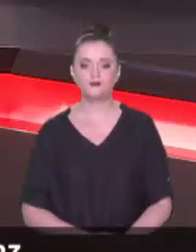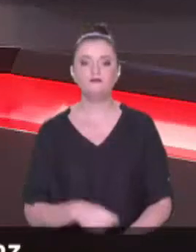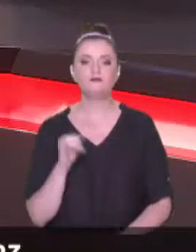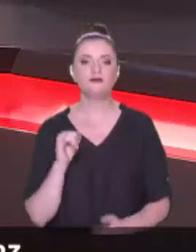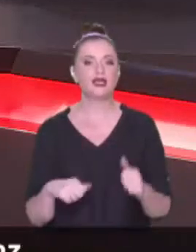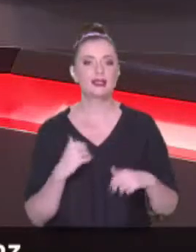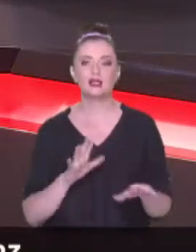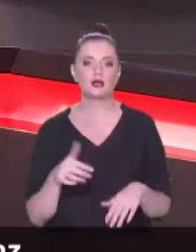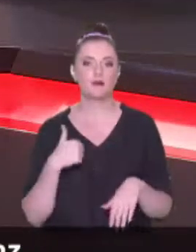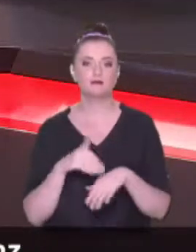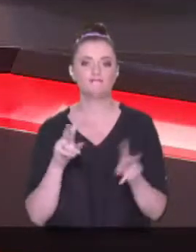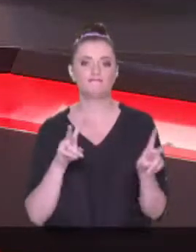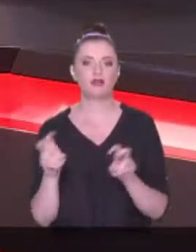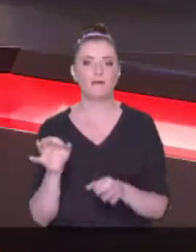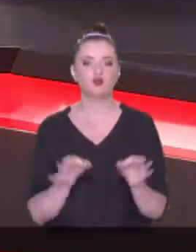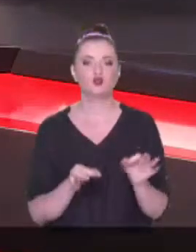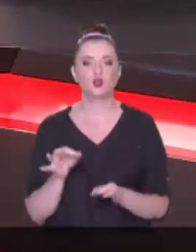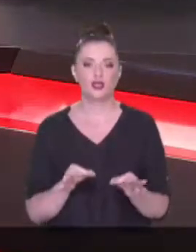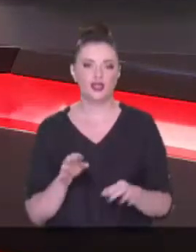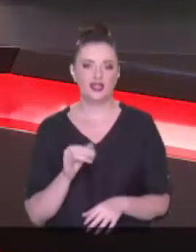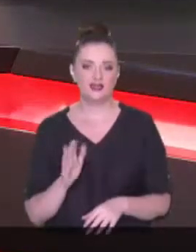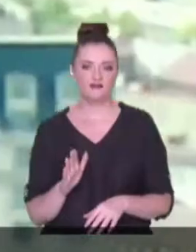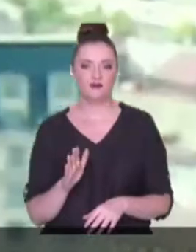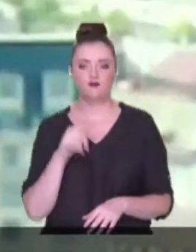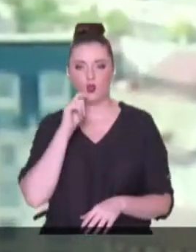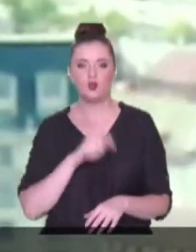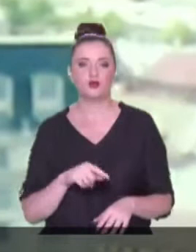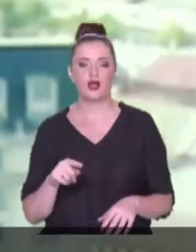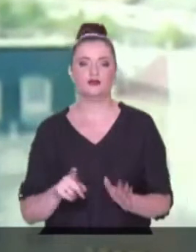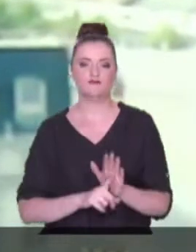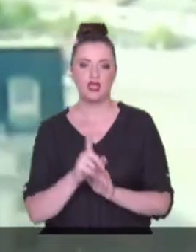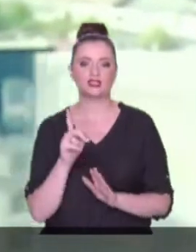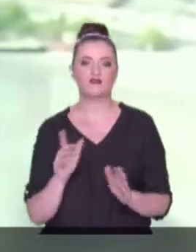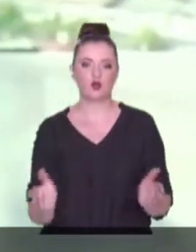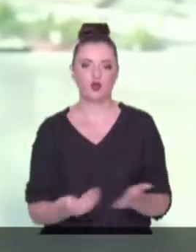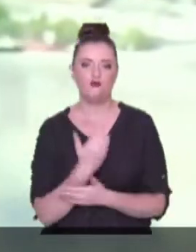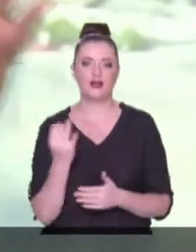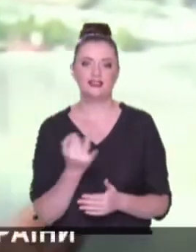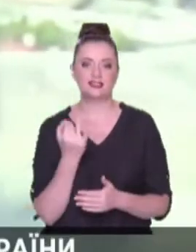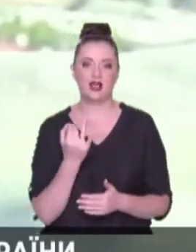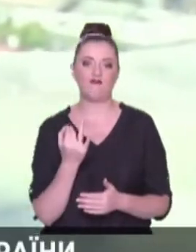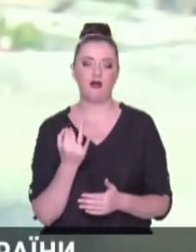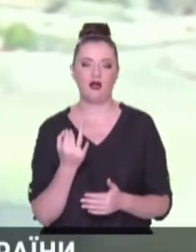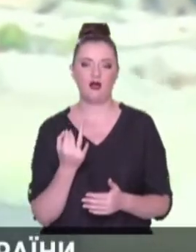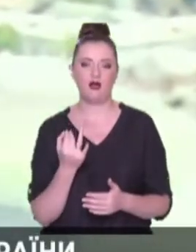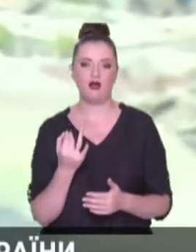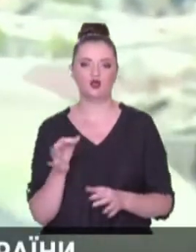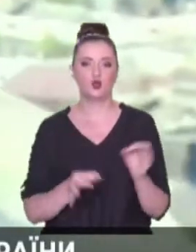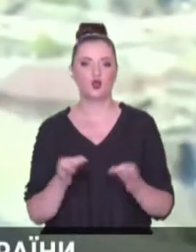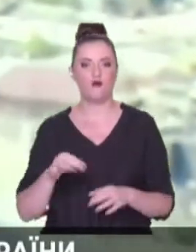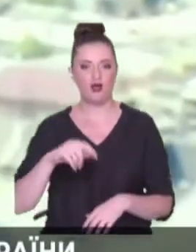Ну і не дарма ми зачепили тему судів, адже в Україні назріває нова цікава судова, можна сказати, війна. Так